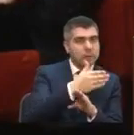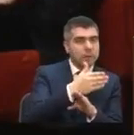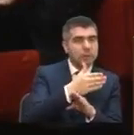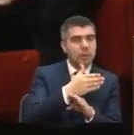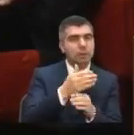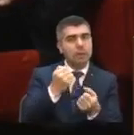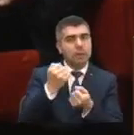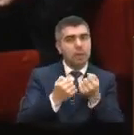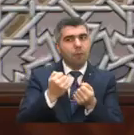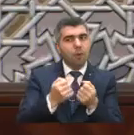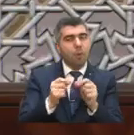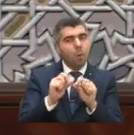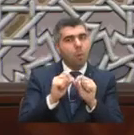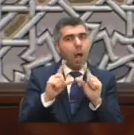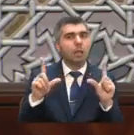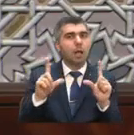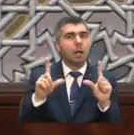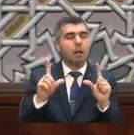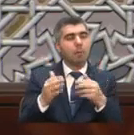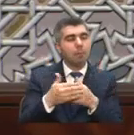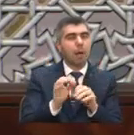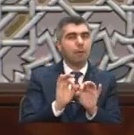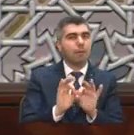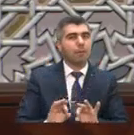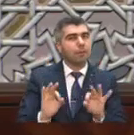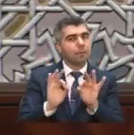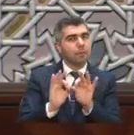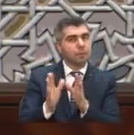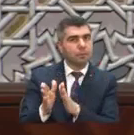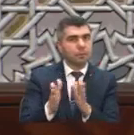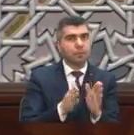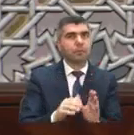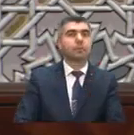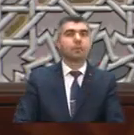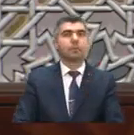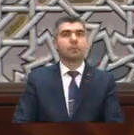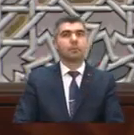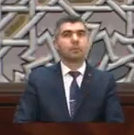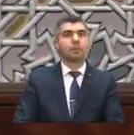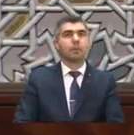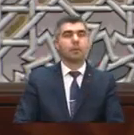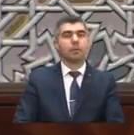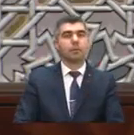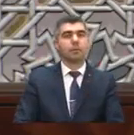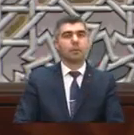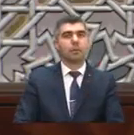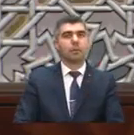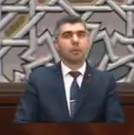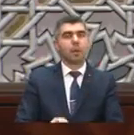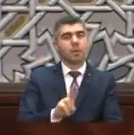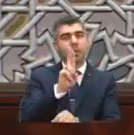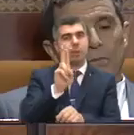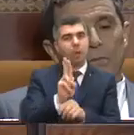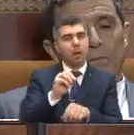المزدوج. شكرا. شكرا السيد الوزير. تعقيب السيد النائب من الفريق التجمع الدستوري، تفضلوا.